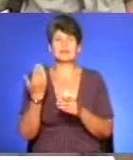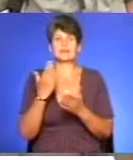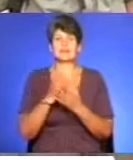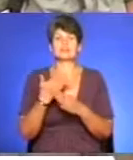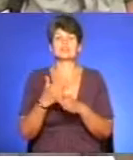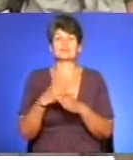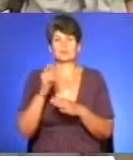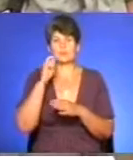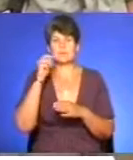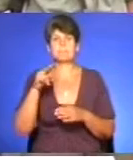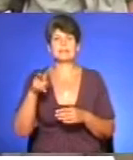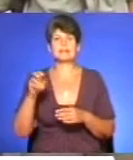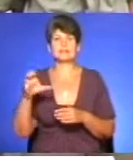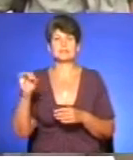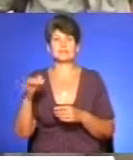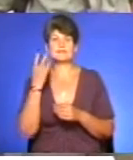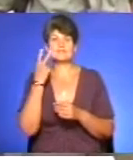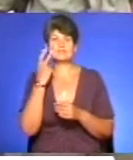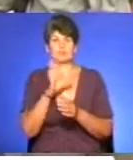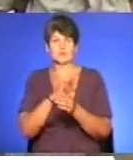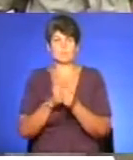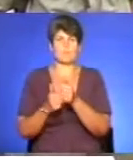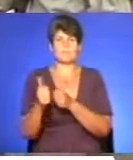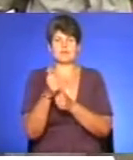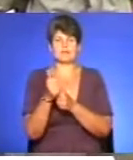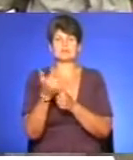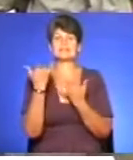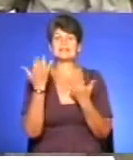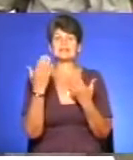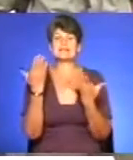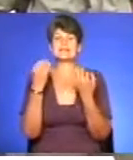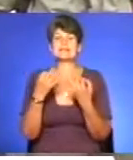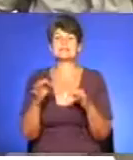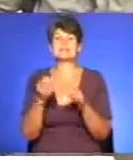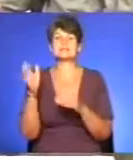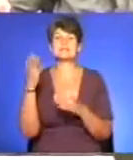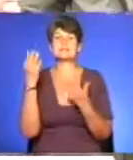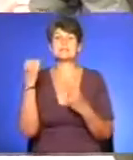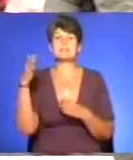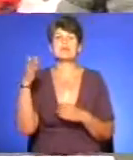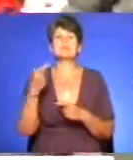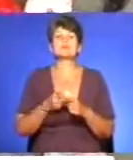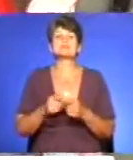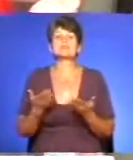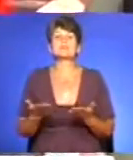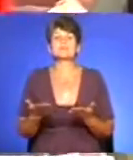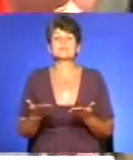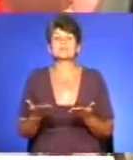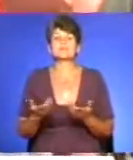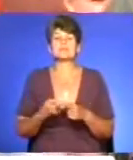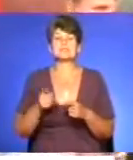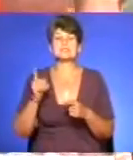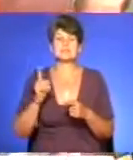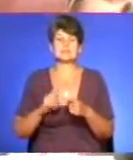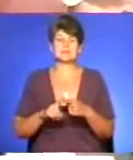України, пластуни завжди були попереду, правда? Для вас День незалежності, День прапора – це? Для мене День прапора –